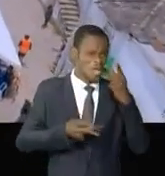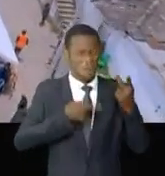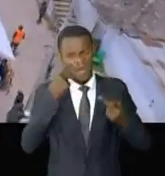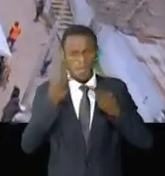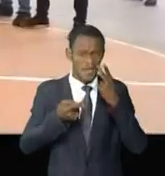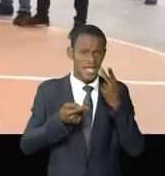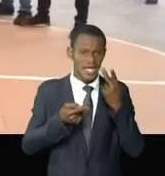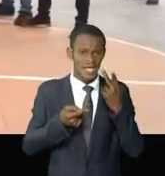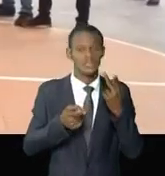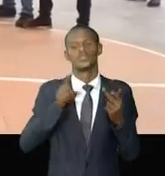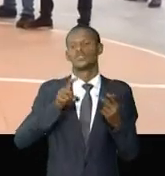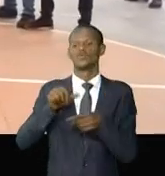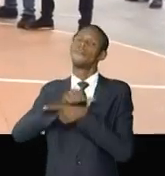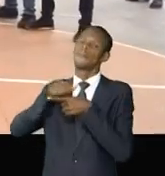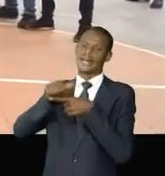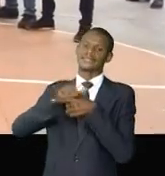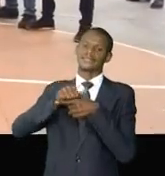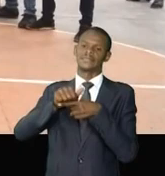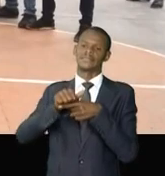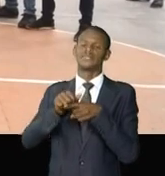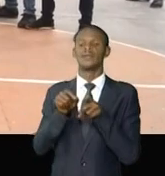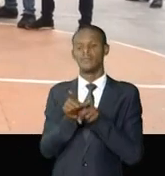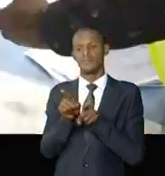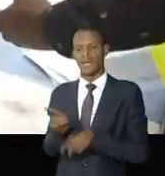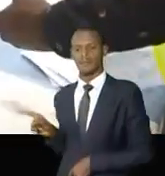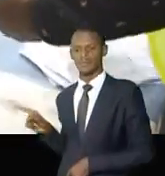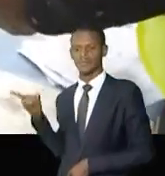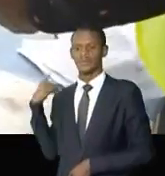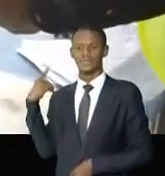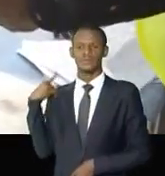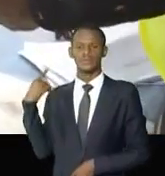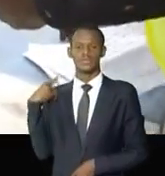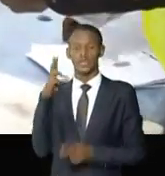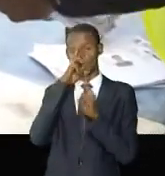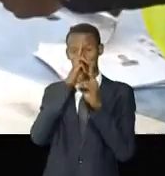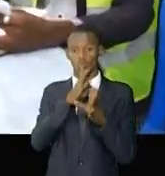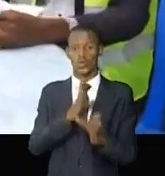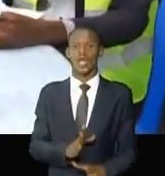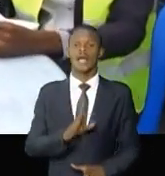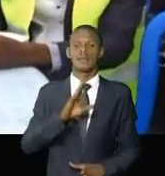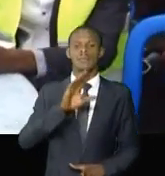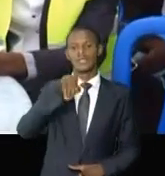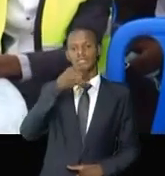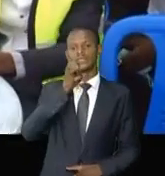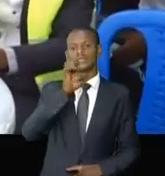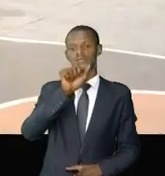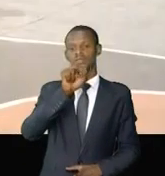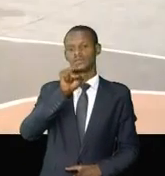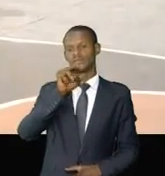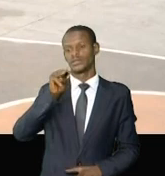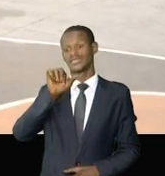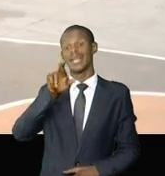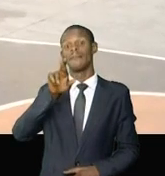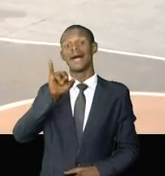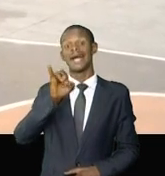de la réalité. L'honorable Jean-Marie Loukoulassi et ses services s'en sont bien rendus compte dans la gestion de l'identification volontaire